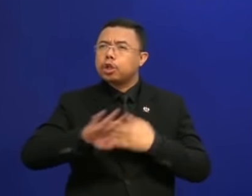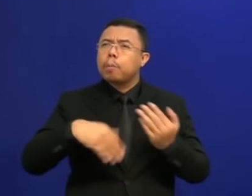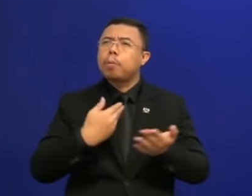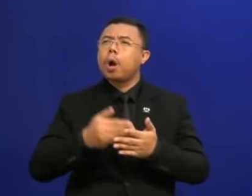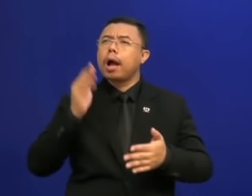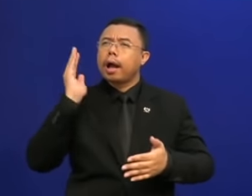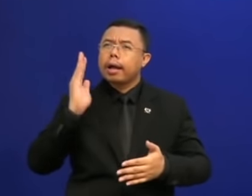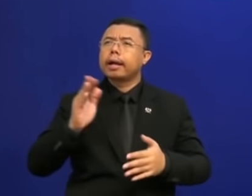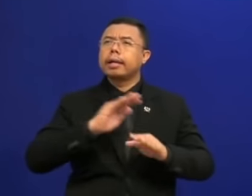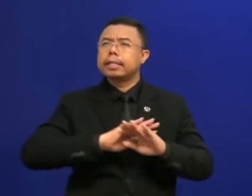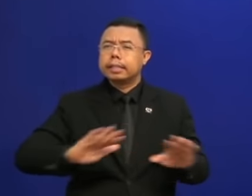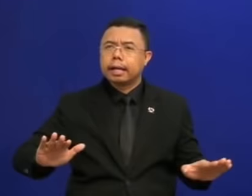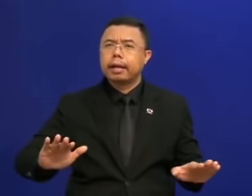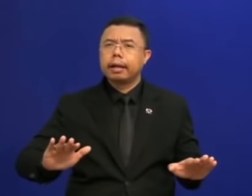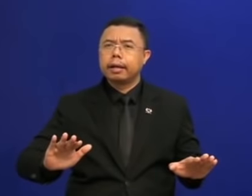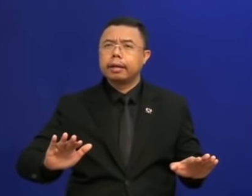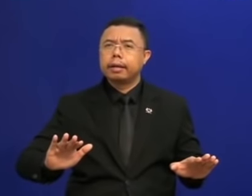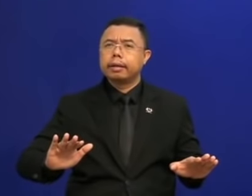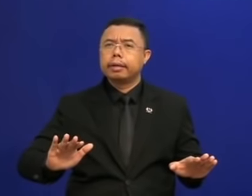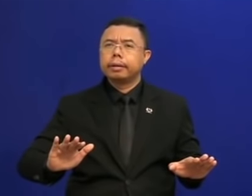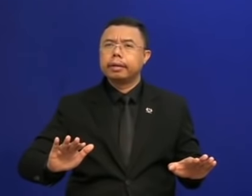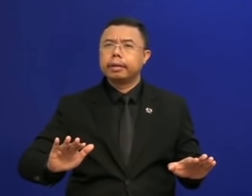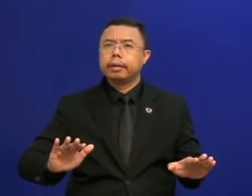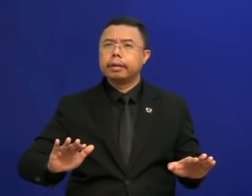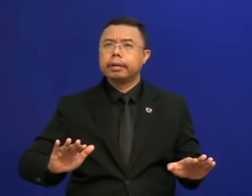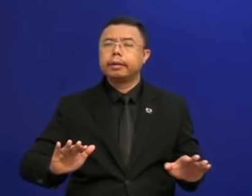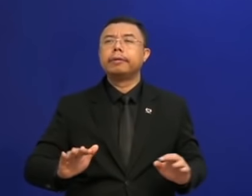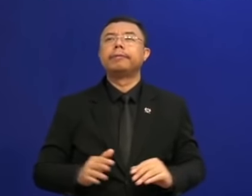Semua akan berakhir.